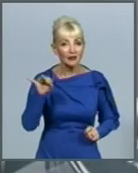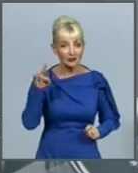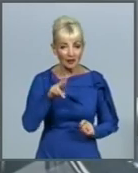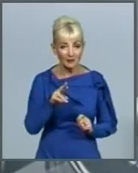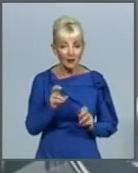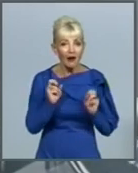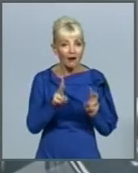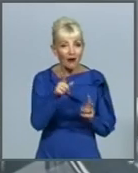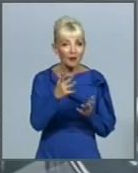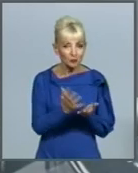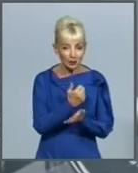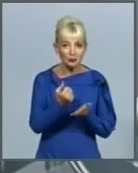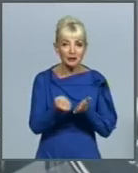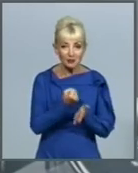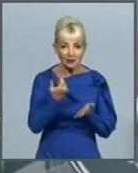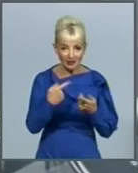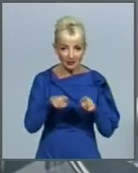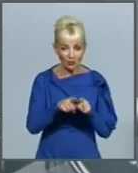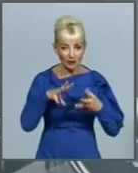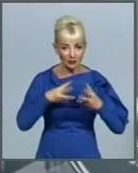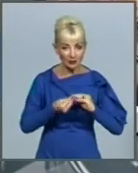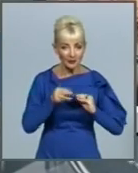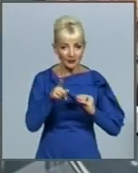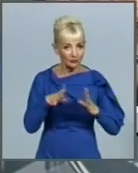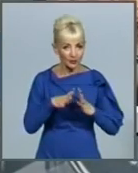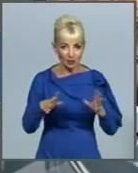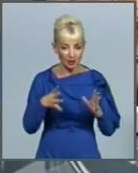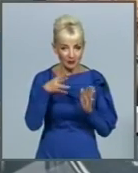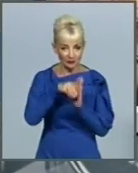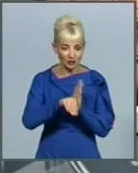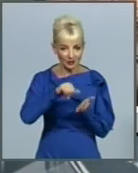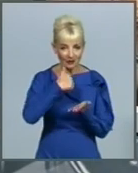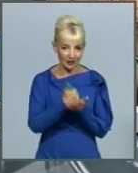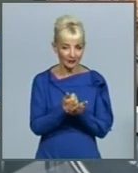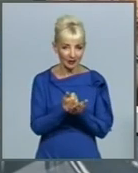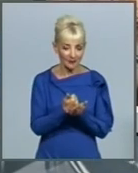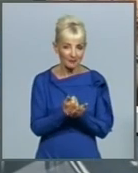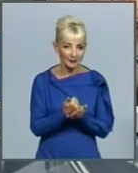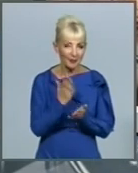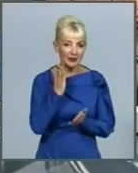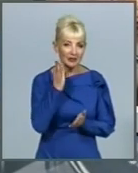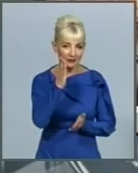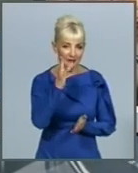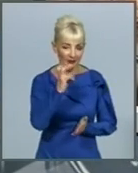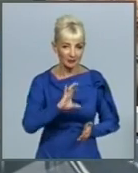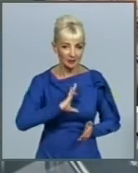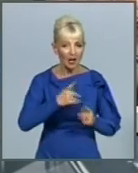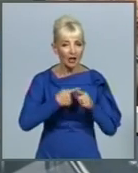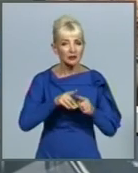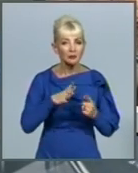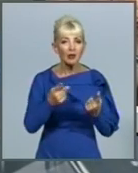чего тогда удалось добиться такого результата? Ведь вы не были в числе главных фаворитов. Это была большая командная